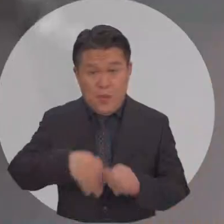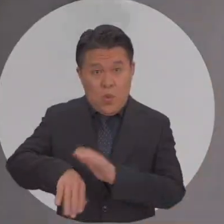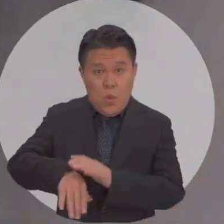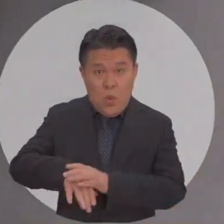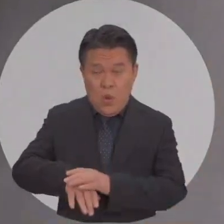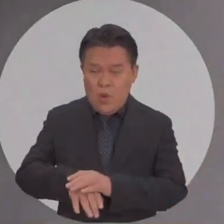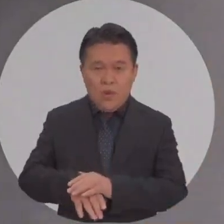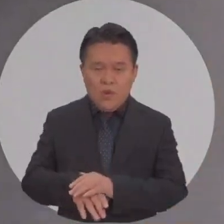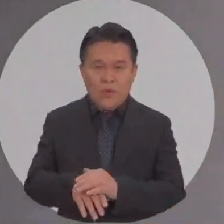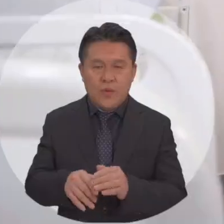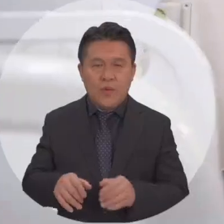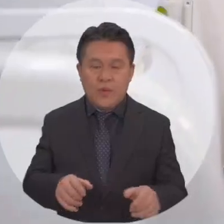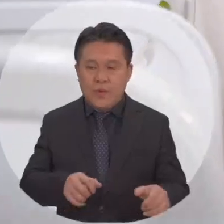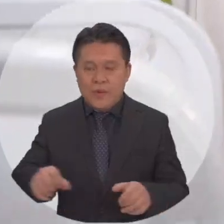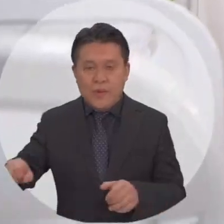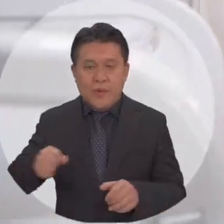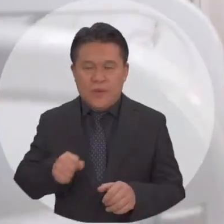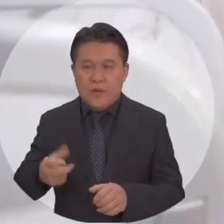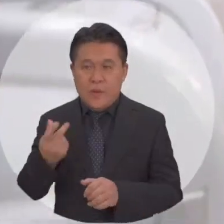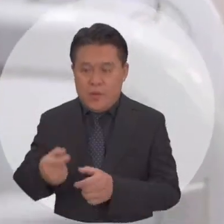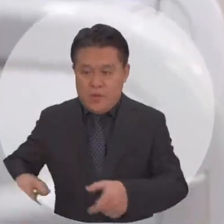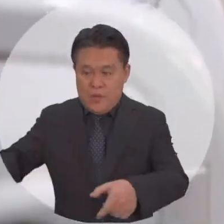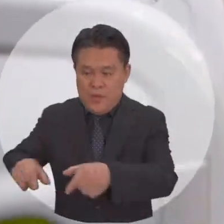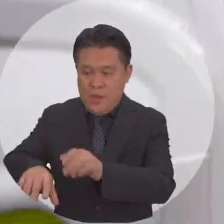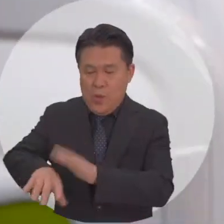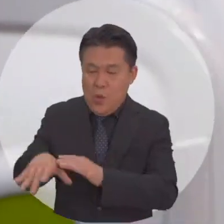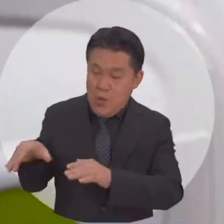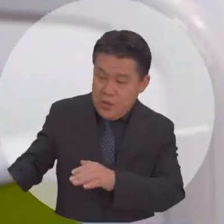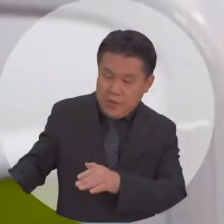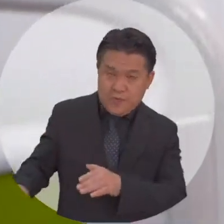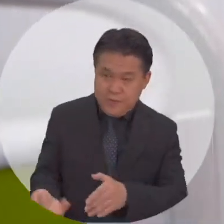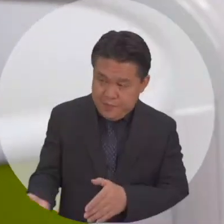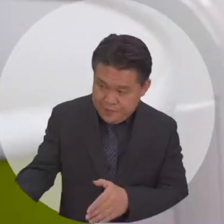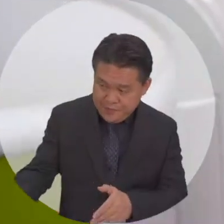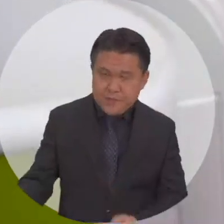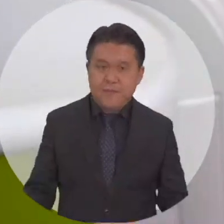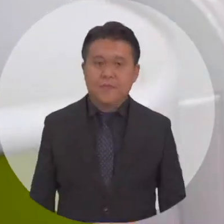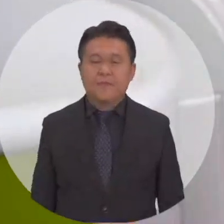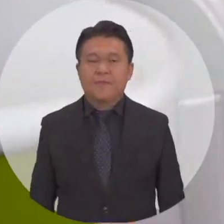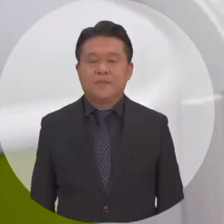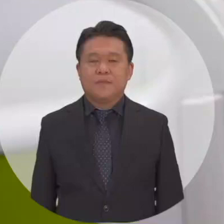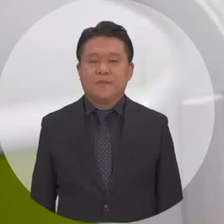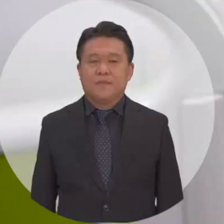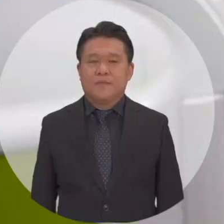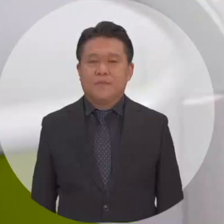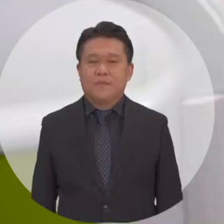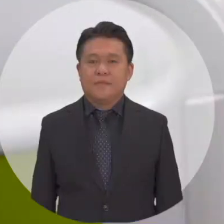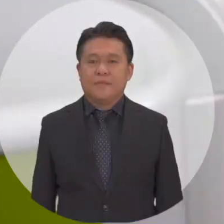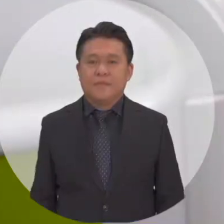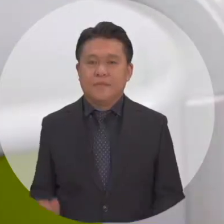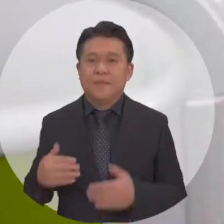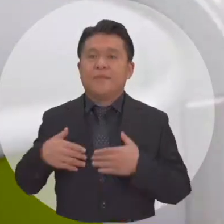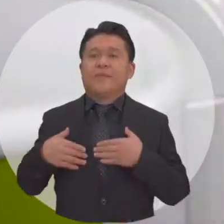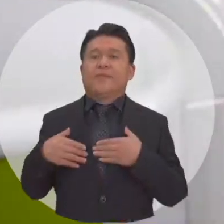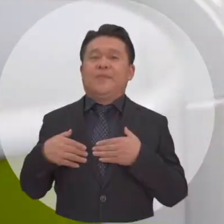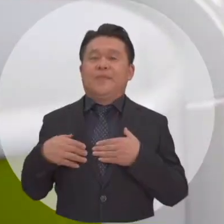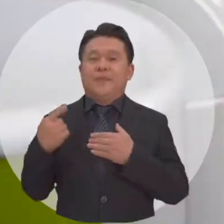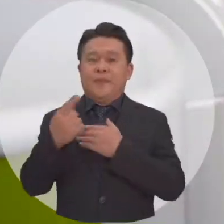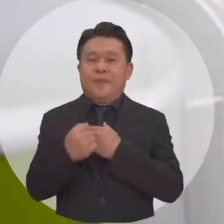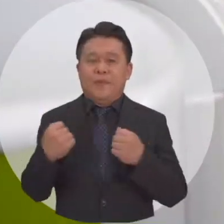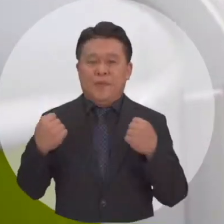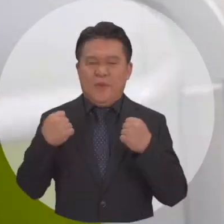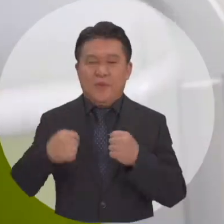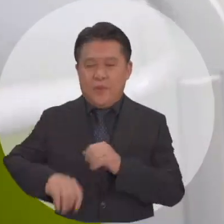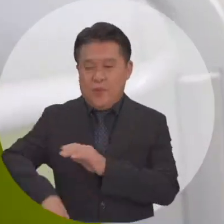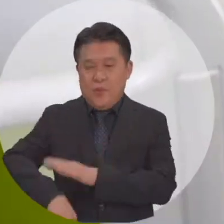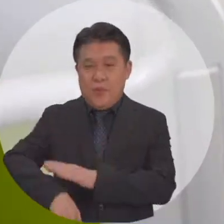대상자가 움직일 수 있는 오른손으로 이동 변기의 오른쪽 손잡이를 잡도록 합니다. 대상자의 윗몸을